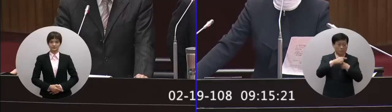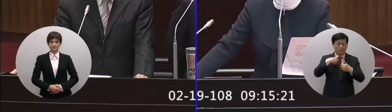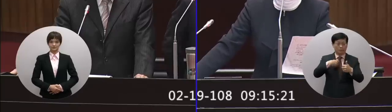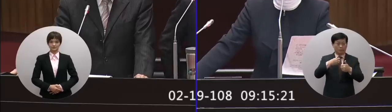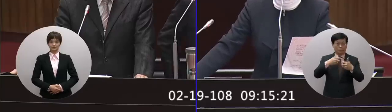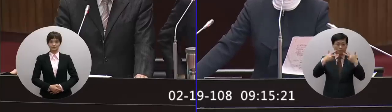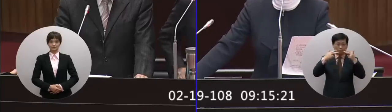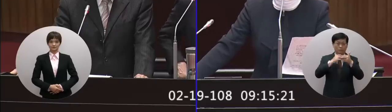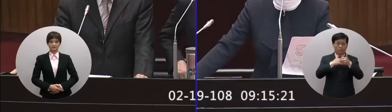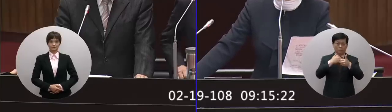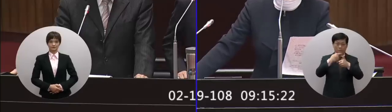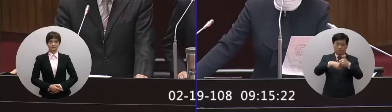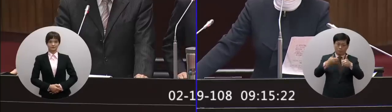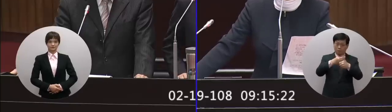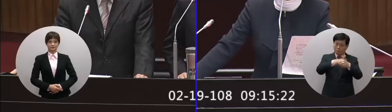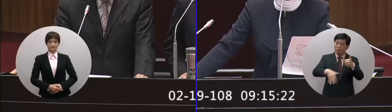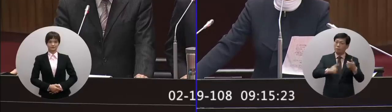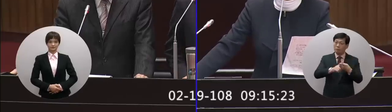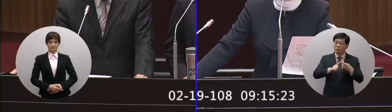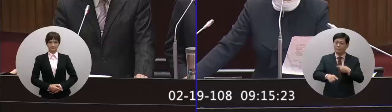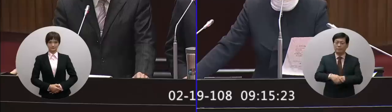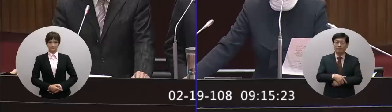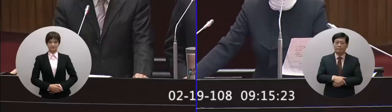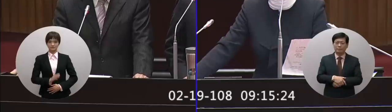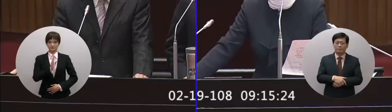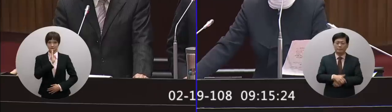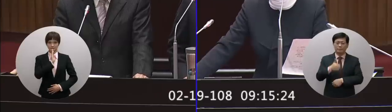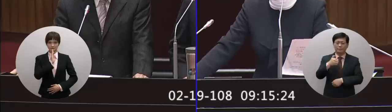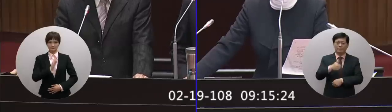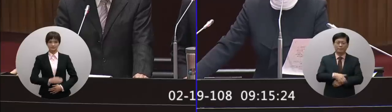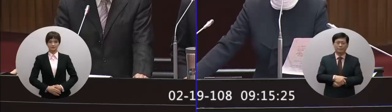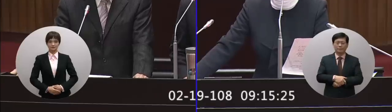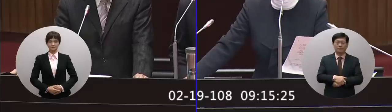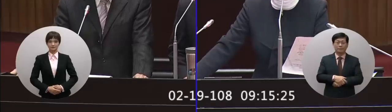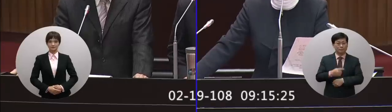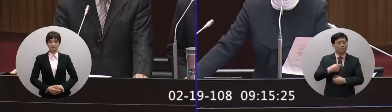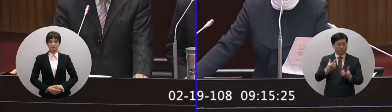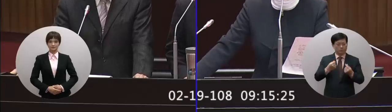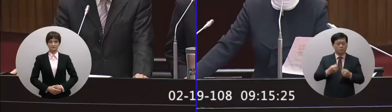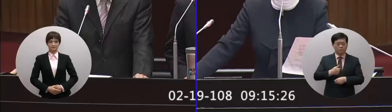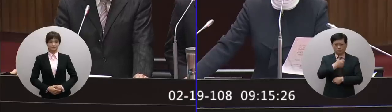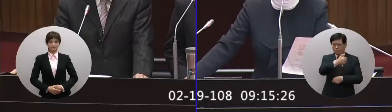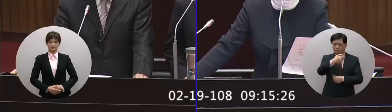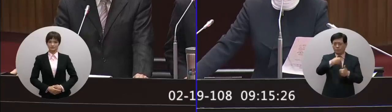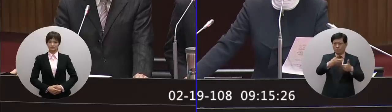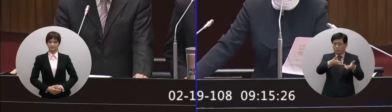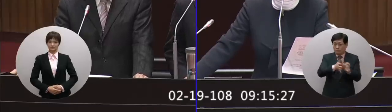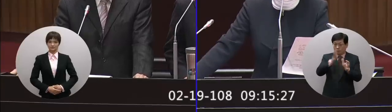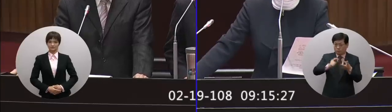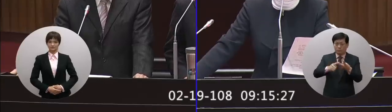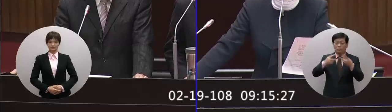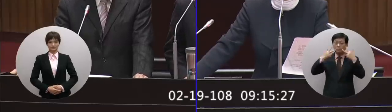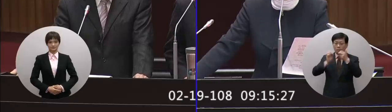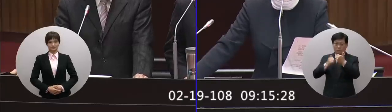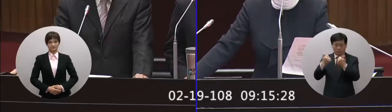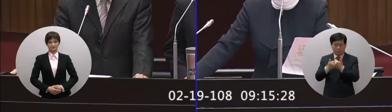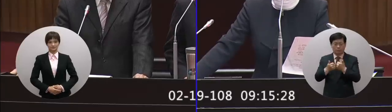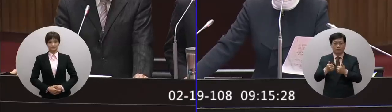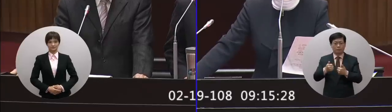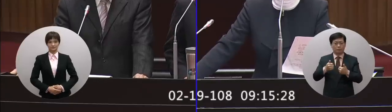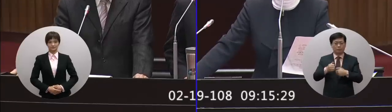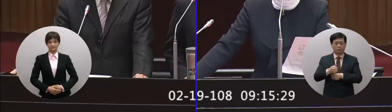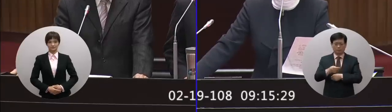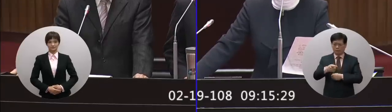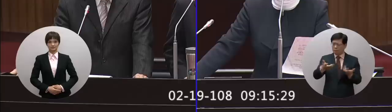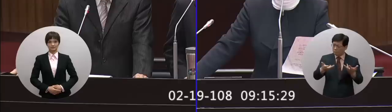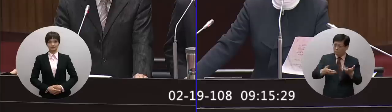体系。部长还有主委对吗？好，谢谢。在这里我非常谢谢教育部长还有原民会我们的主委，这